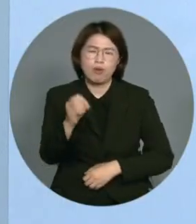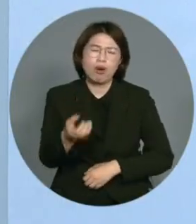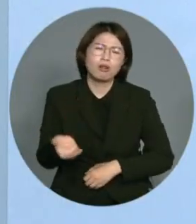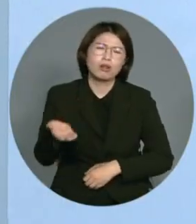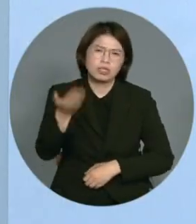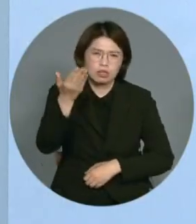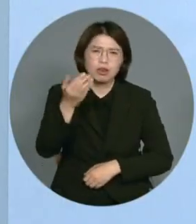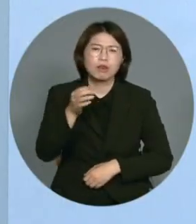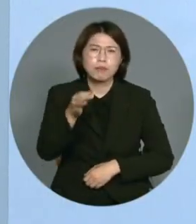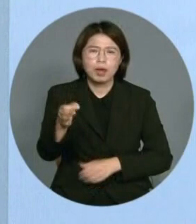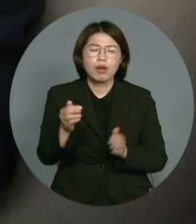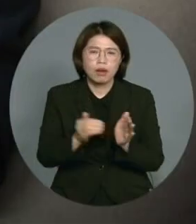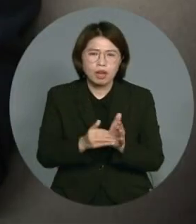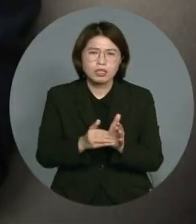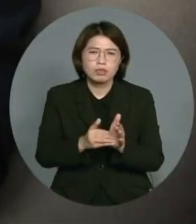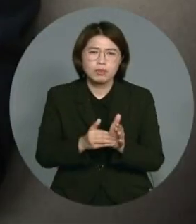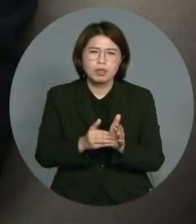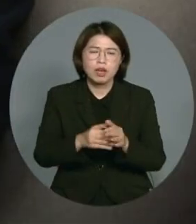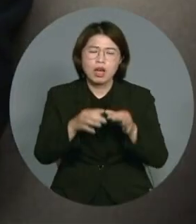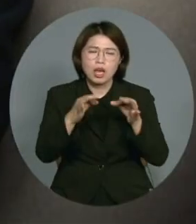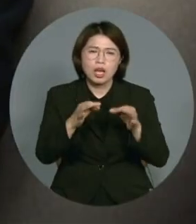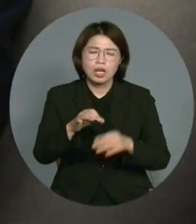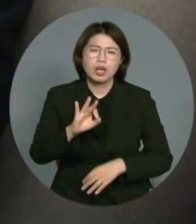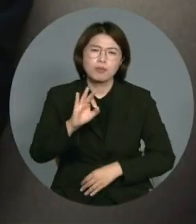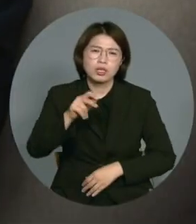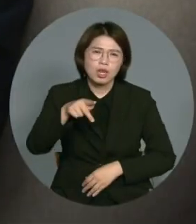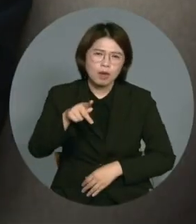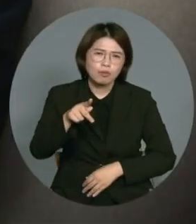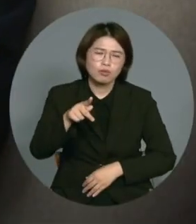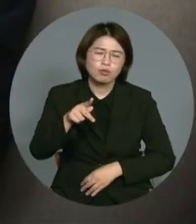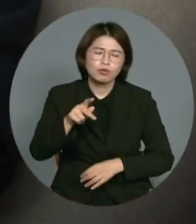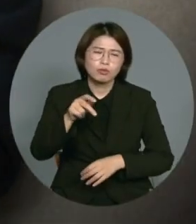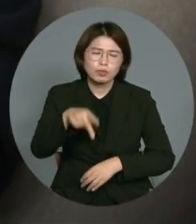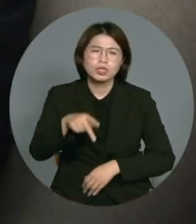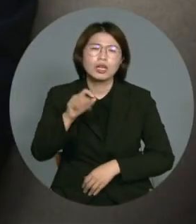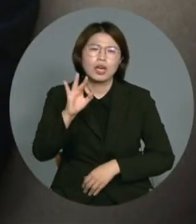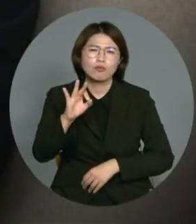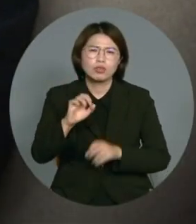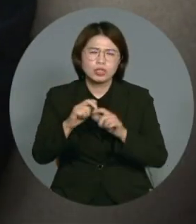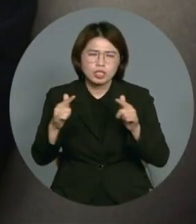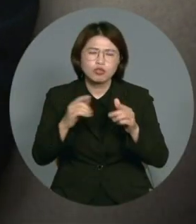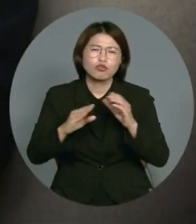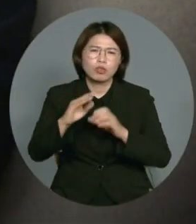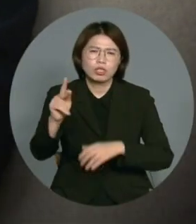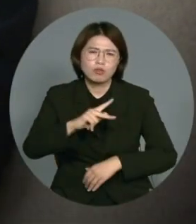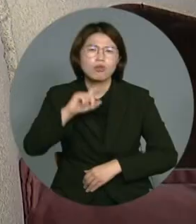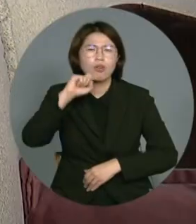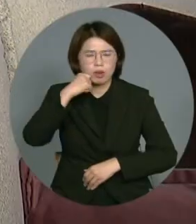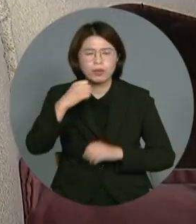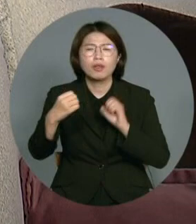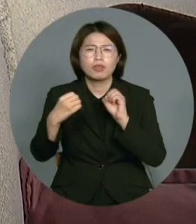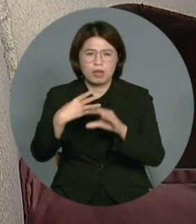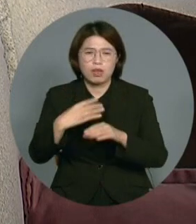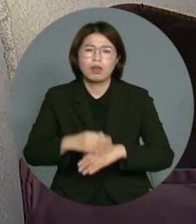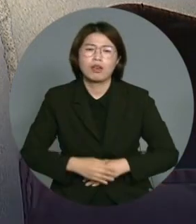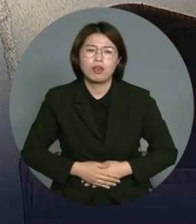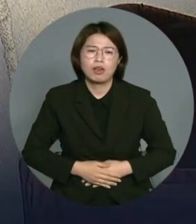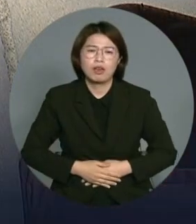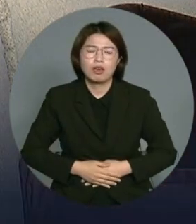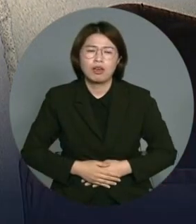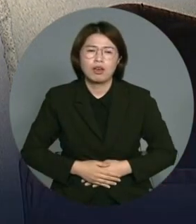이미 지불했지만 금융권으로부터 PF 등 추가 자금 대출이 곤란하다는 답변을 받았습니다.